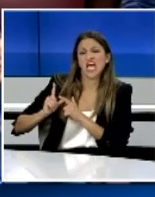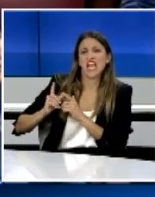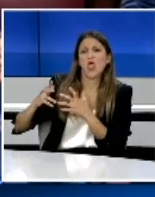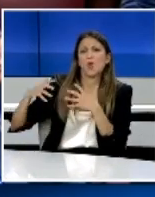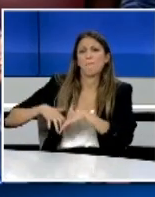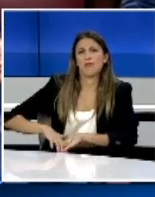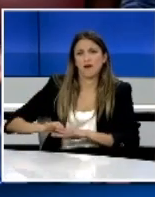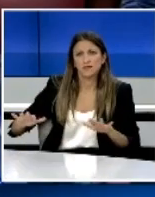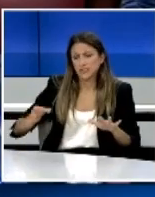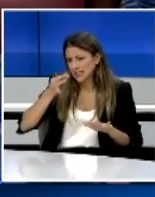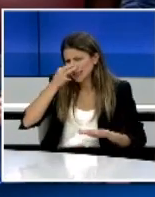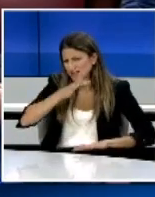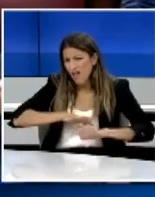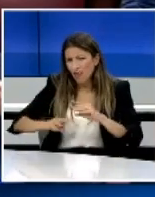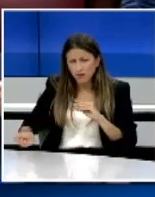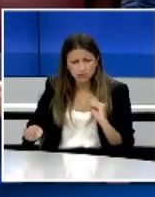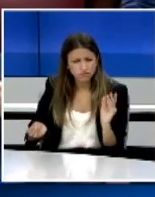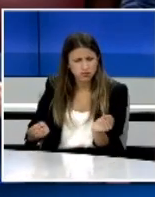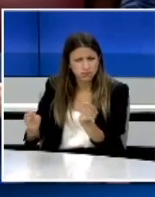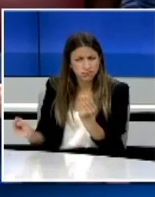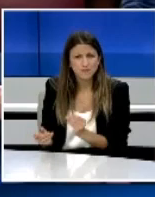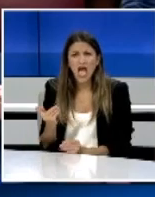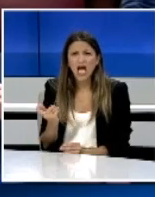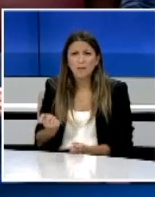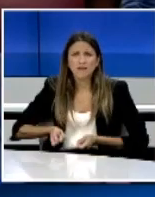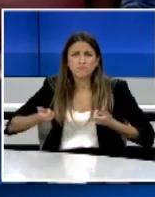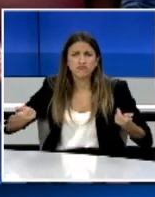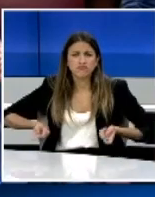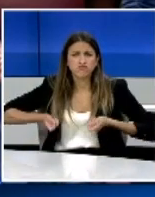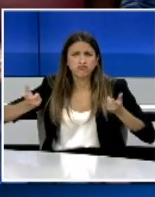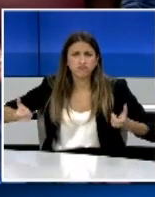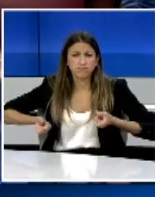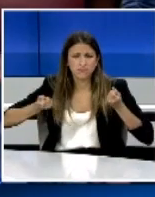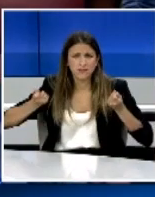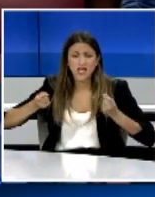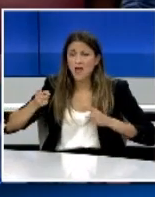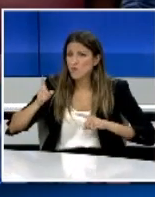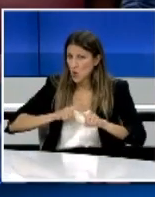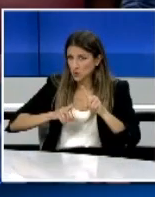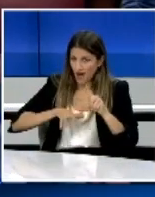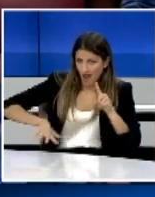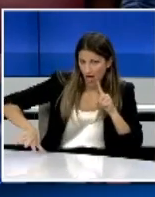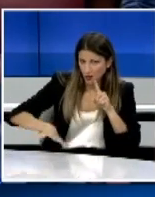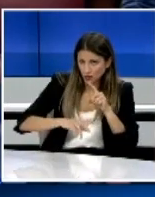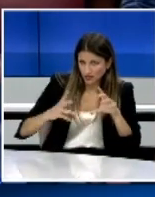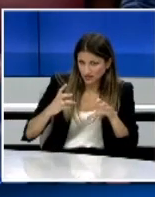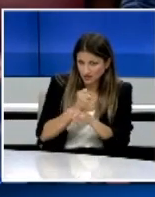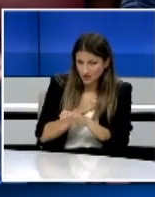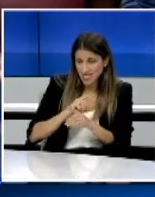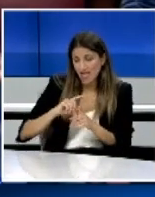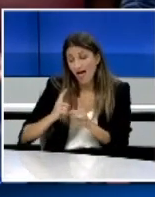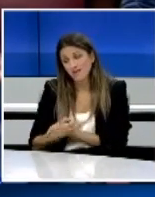και σε διασπάθηση του δημόσιου χρήματος. Αυτά δεν είναι κατακτήσεις των αγώνων του ελληνικού λαού της μεταπολίτευσης. Αυτά